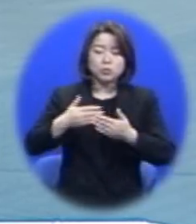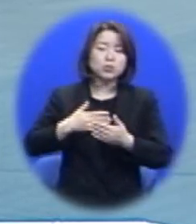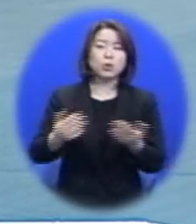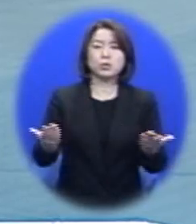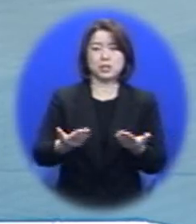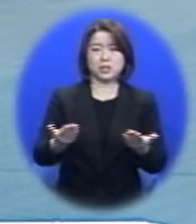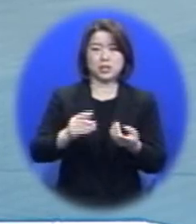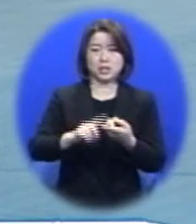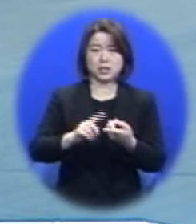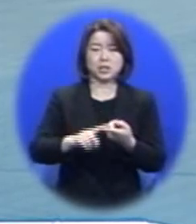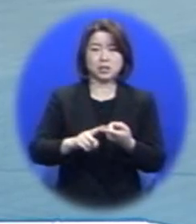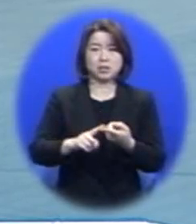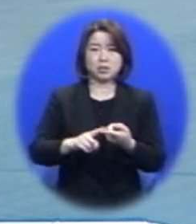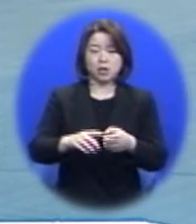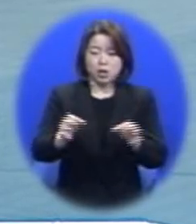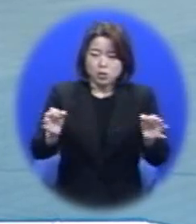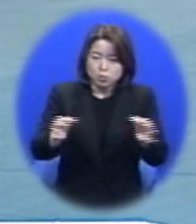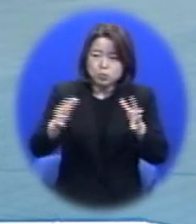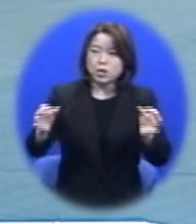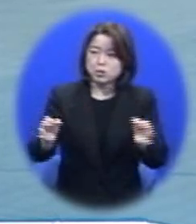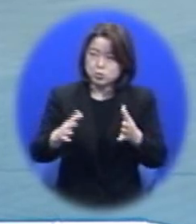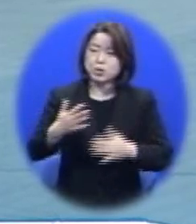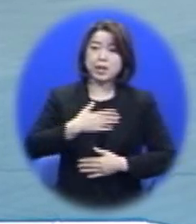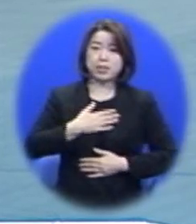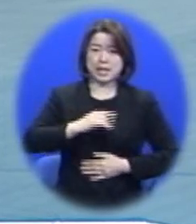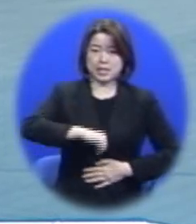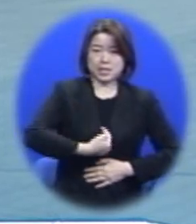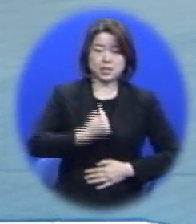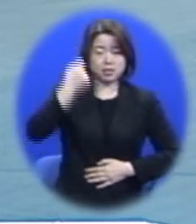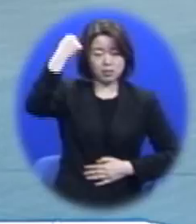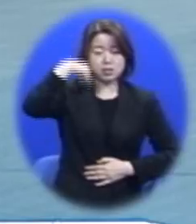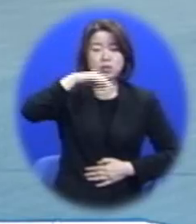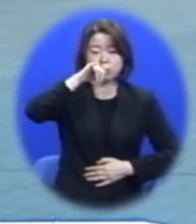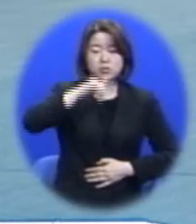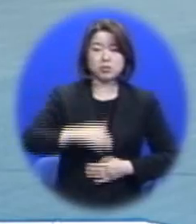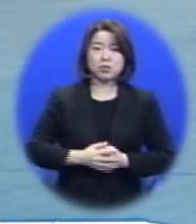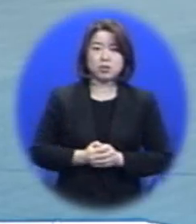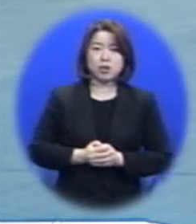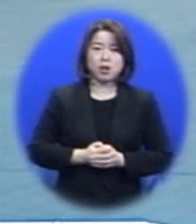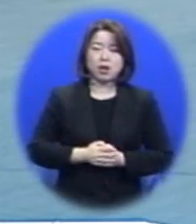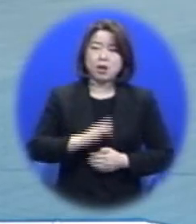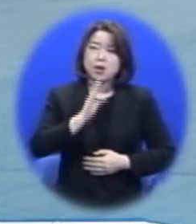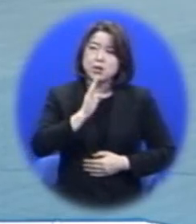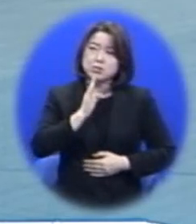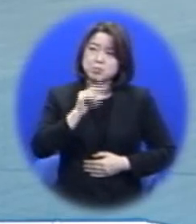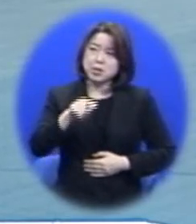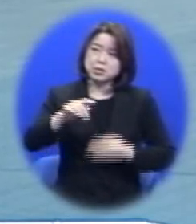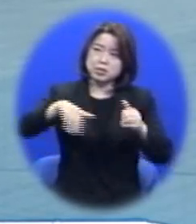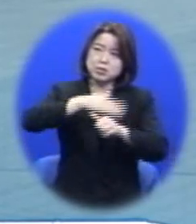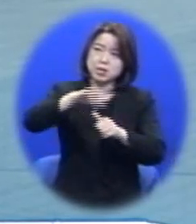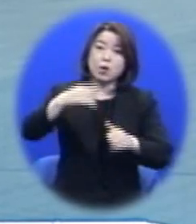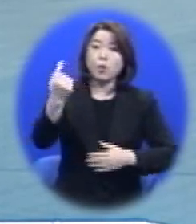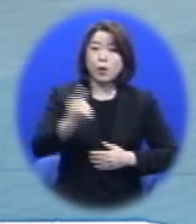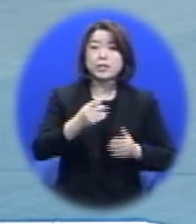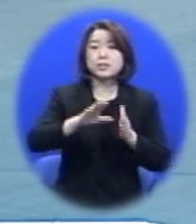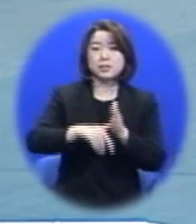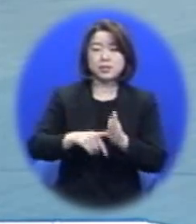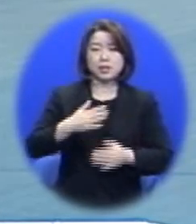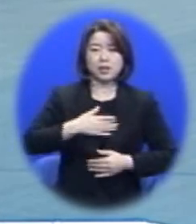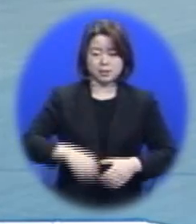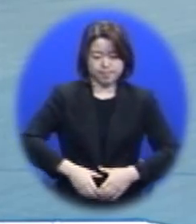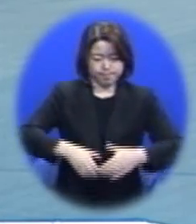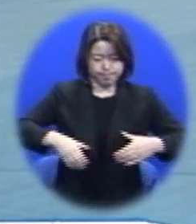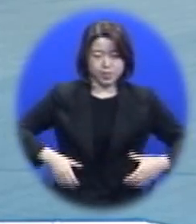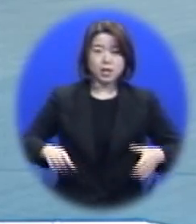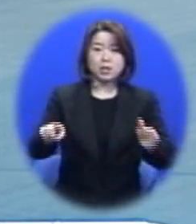일인가 순간순간 저 자신이 느낍니다. 과연 그런 상황이 올 때 제가 담대하게